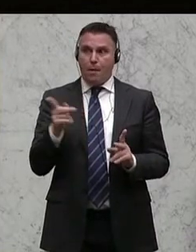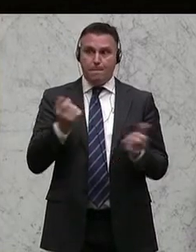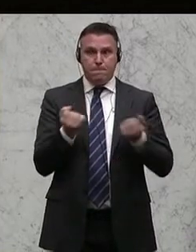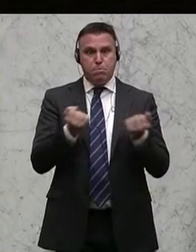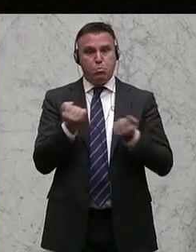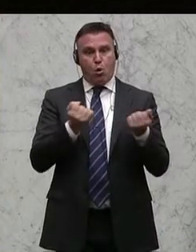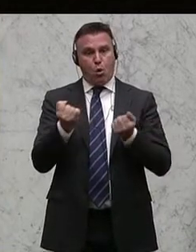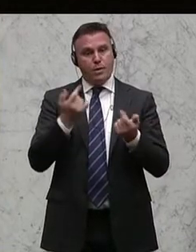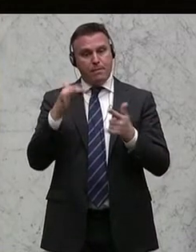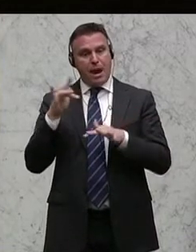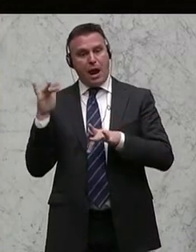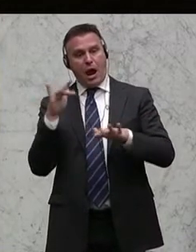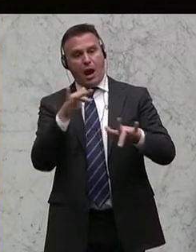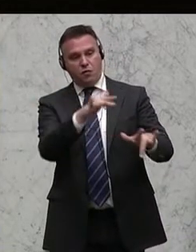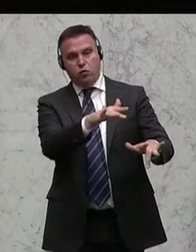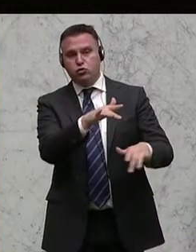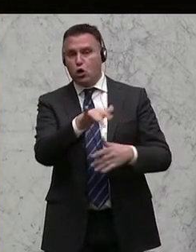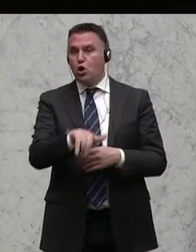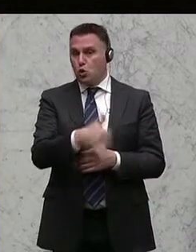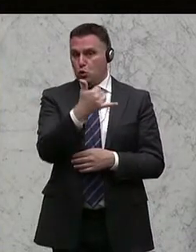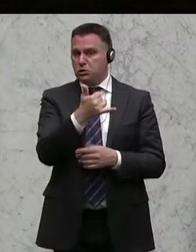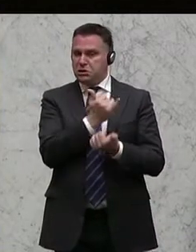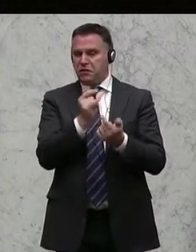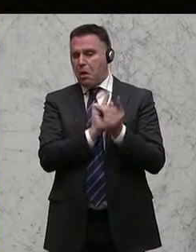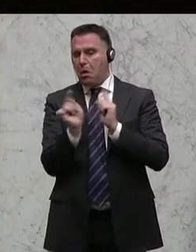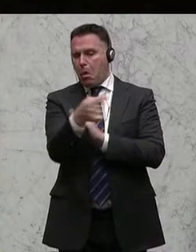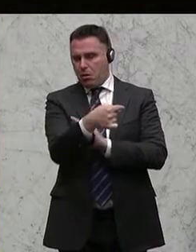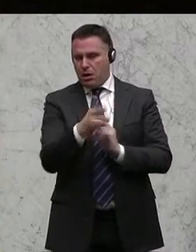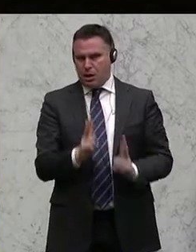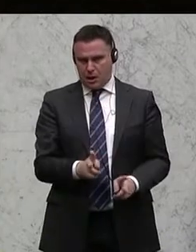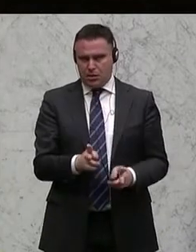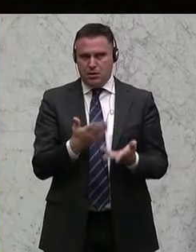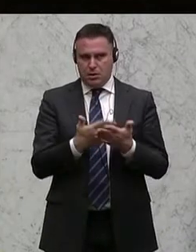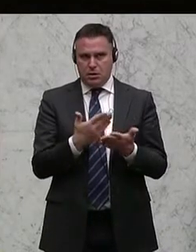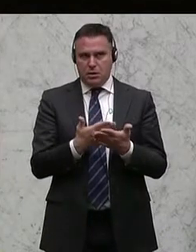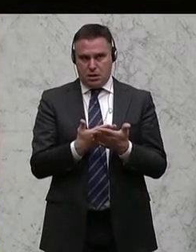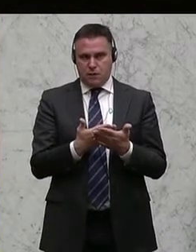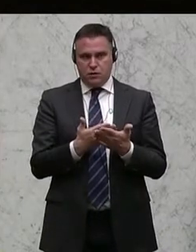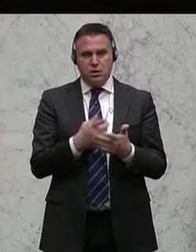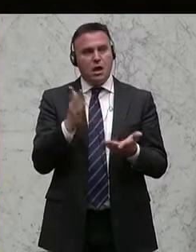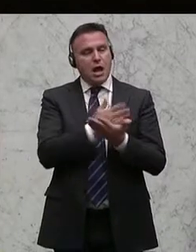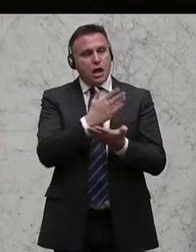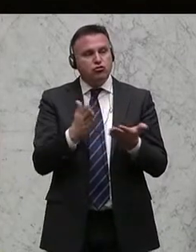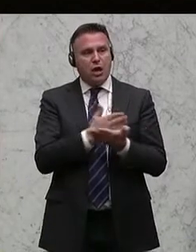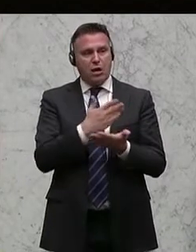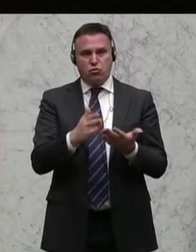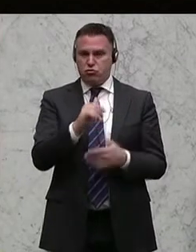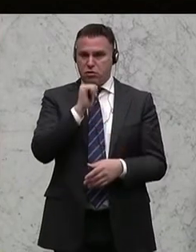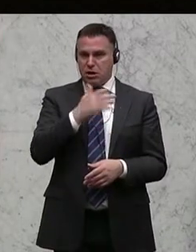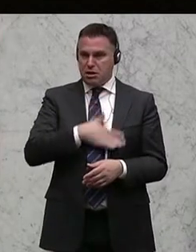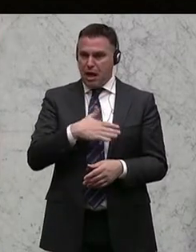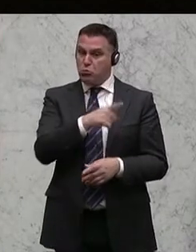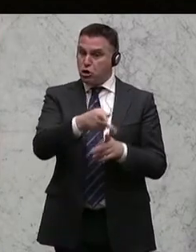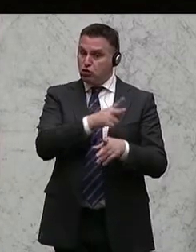Einfluss auf die Justiz durch die Hintertür hereinzubringen. Das heißt, missliebige Entscheidungen, die ein